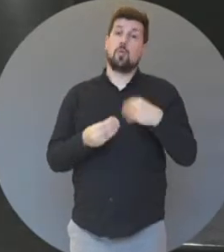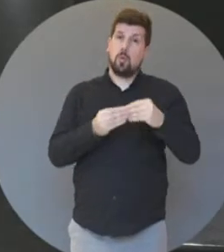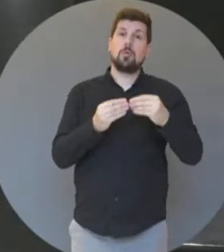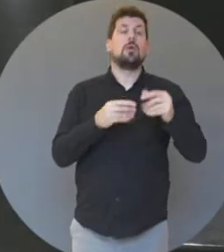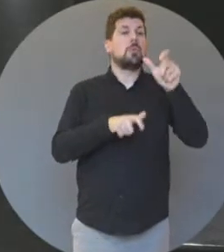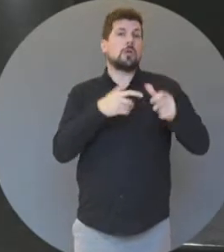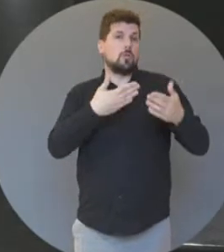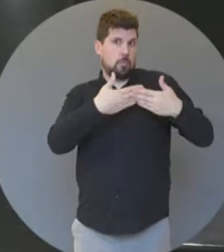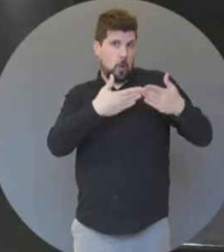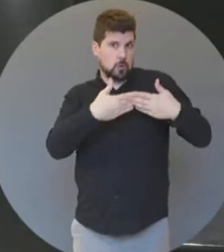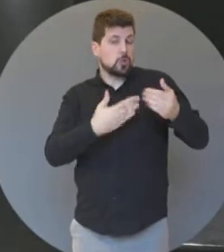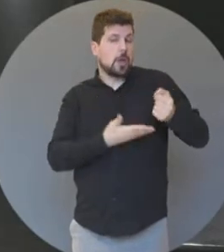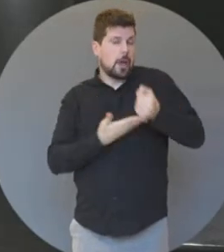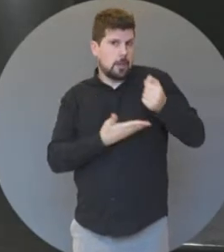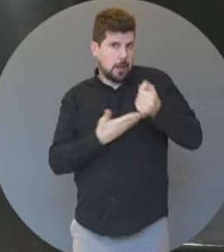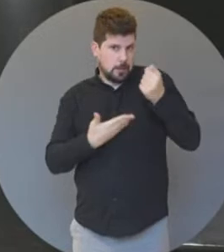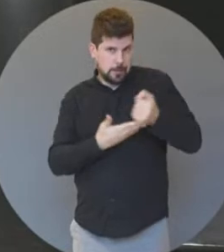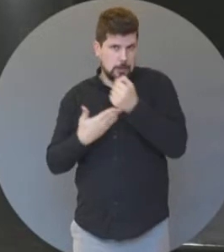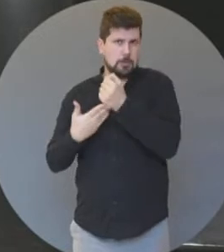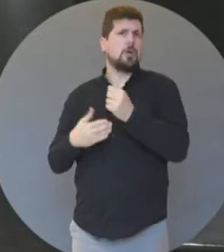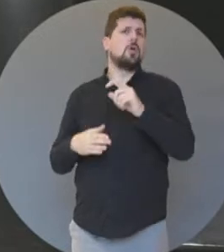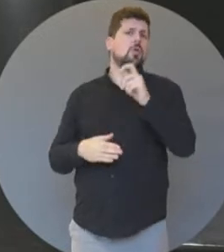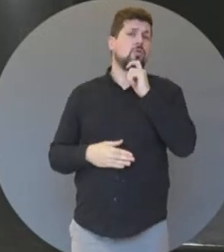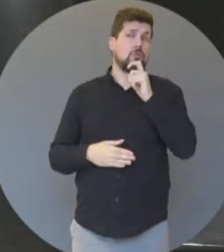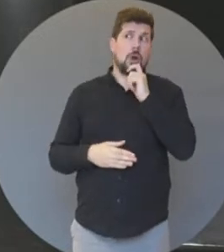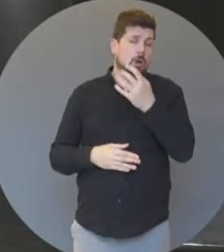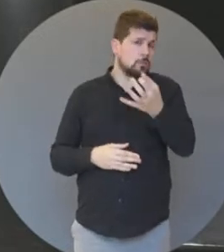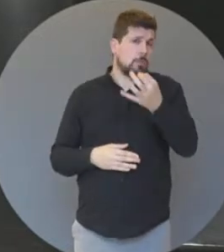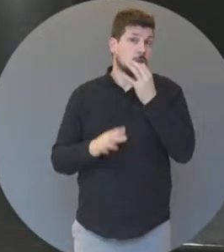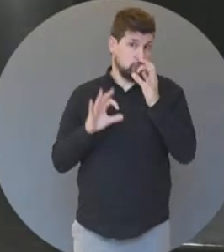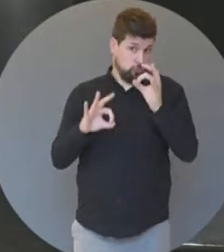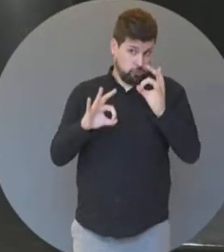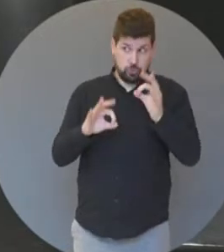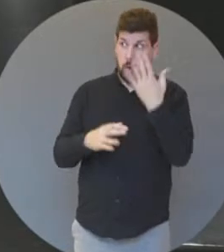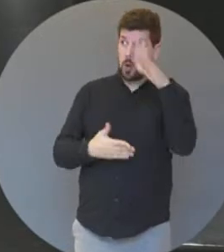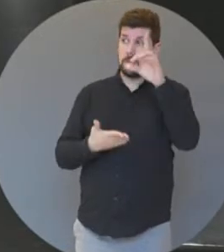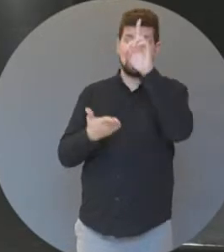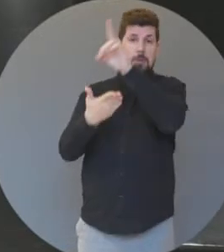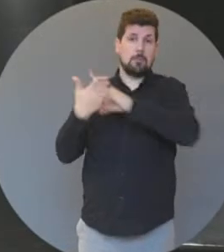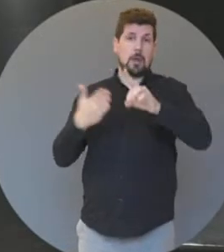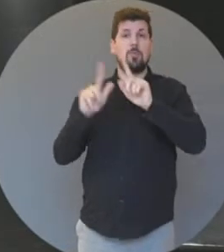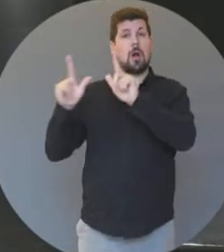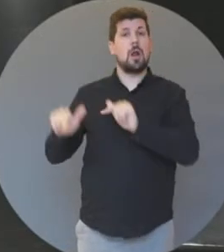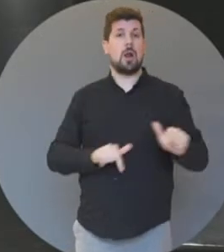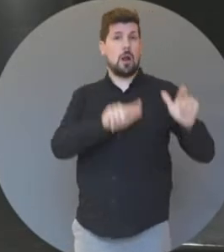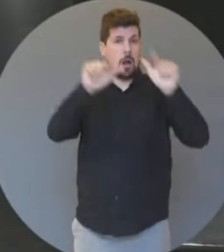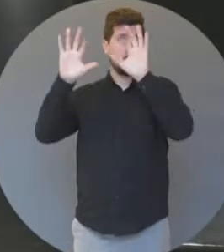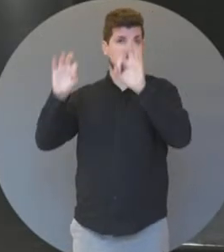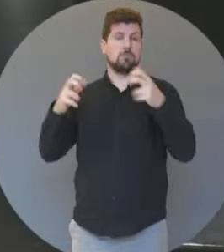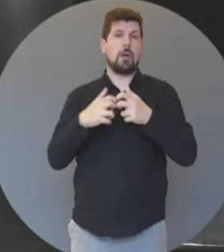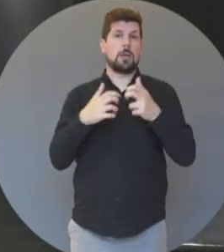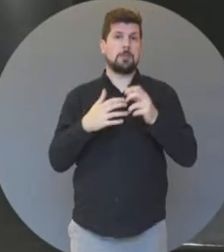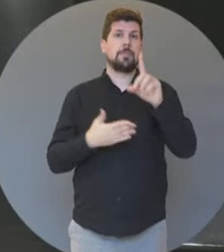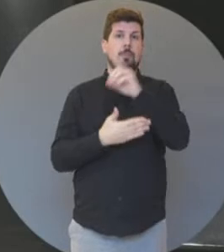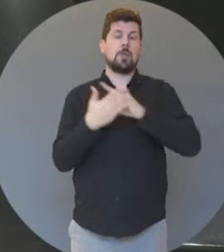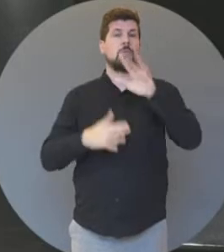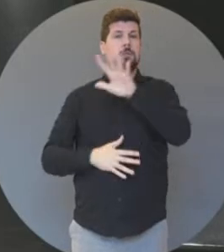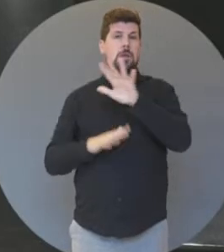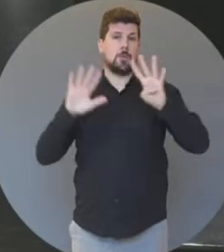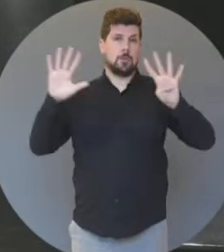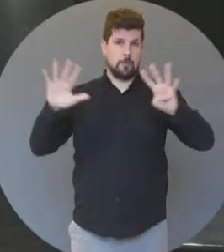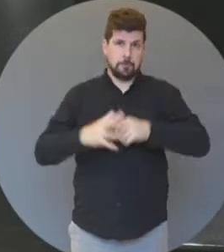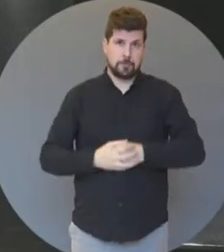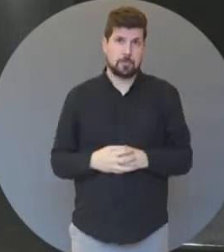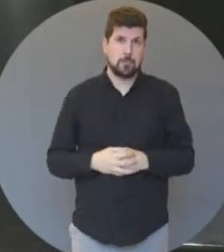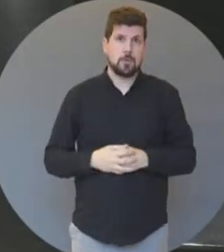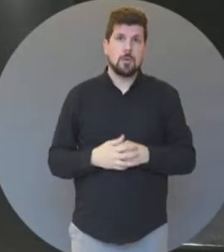vous l'avez rappelé tout à l'heure comme ça se fait dans d'autres départements dont notamment le département du Nord donc la logique c'est vraiment